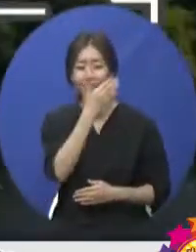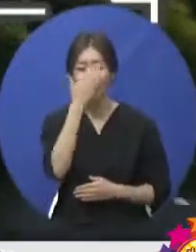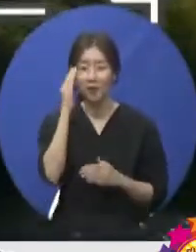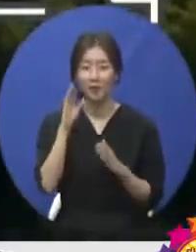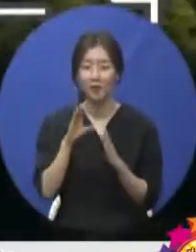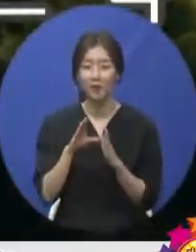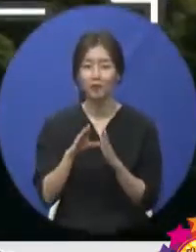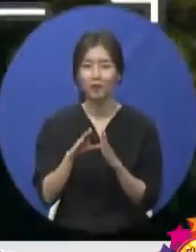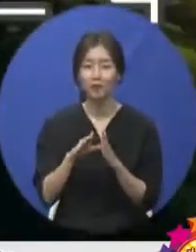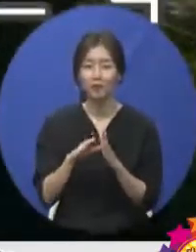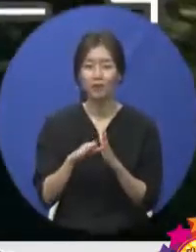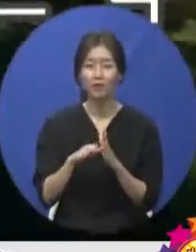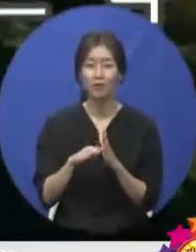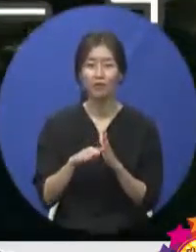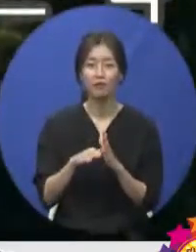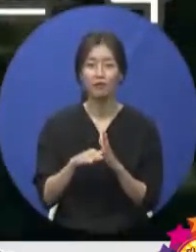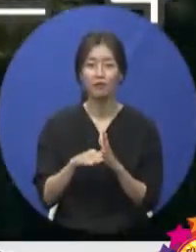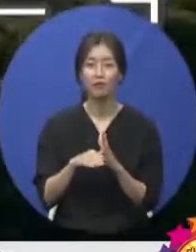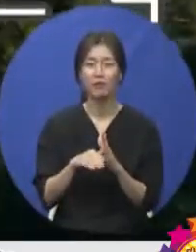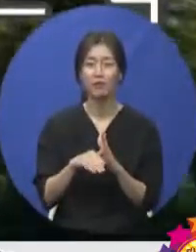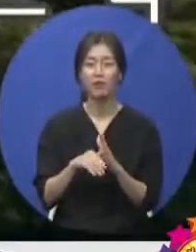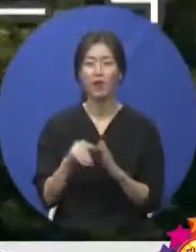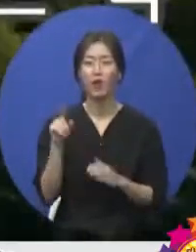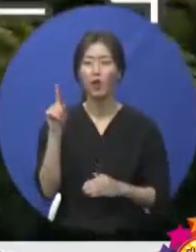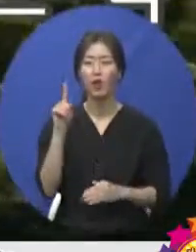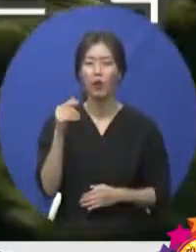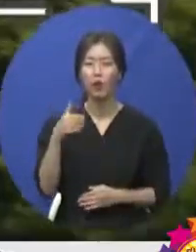내 청춘아